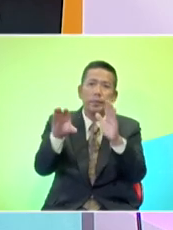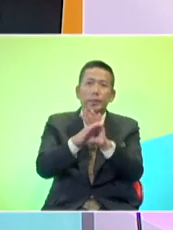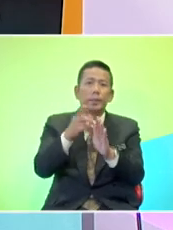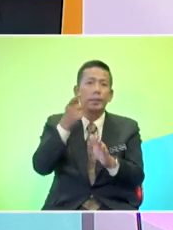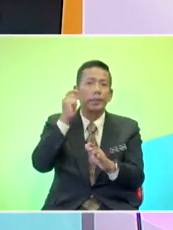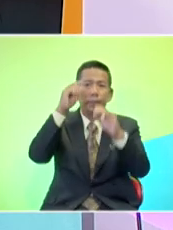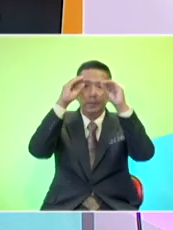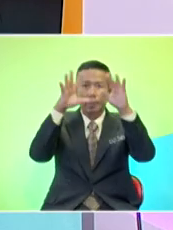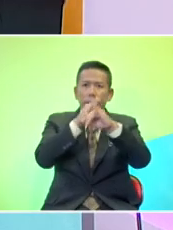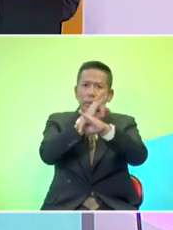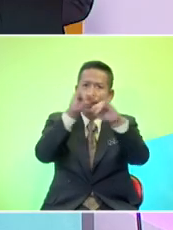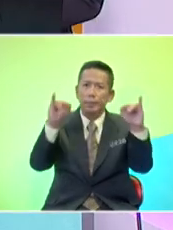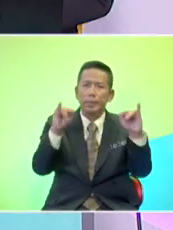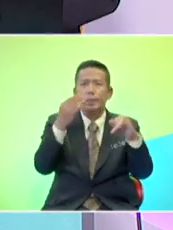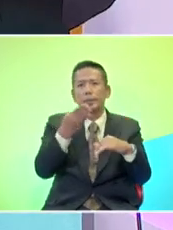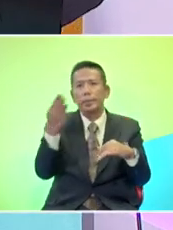kemudian